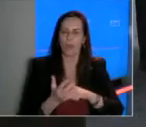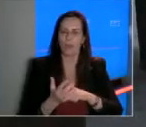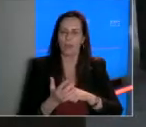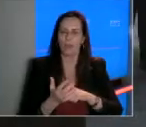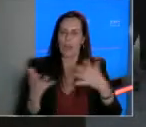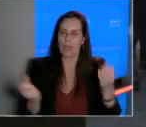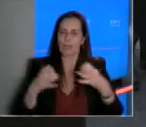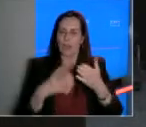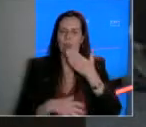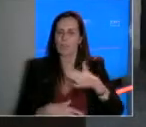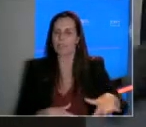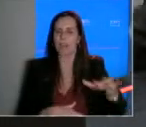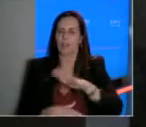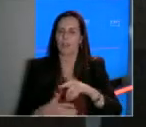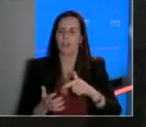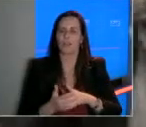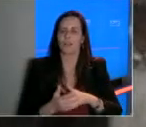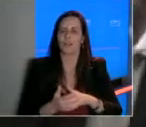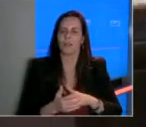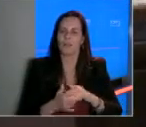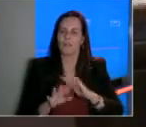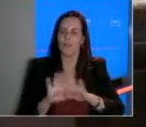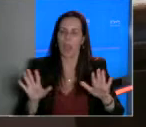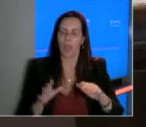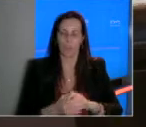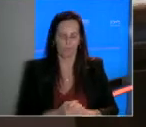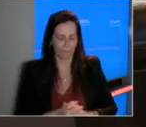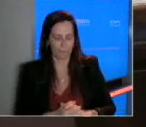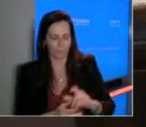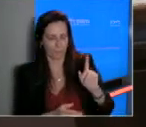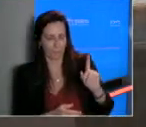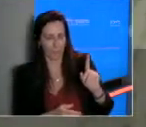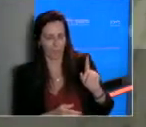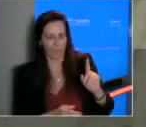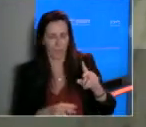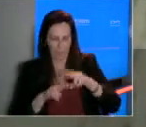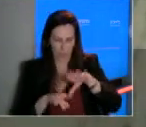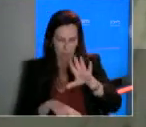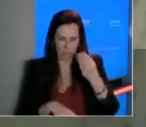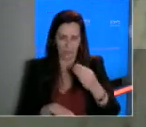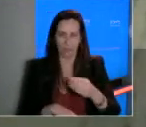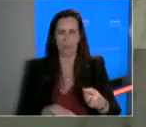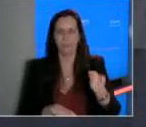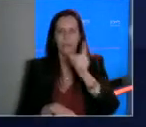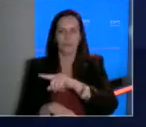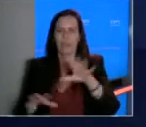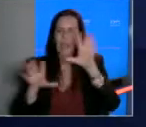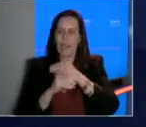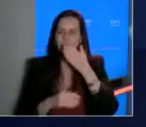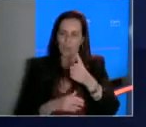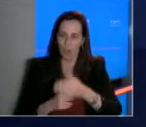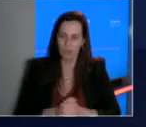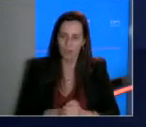החברה במדינת ישראל ולהוציא אותה מהשבי של שיח המתנחלים והימין. תישאר איתי רגע. מירי שלם, ערב